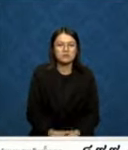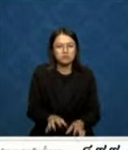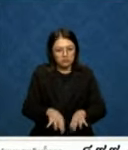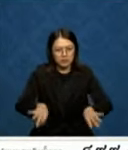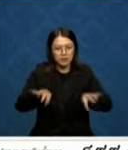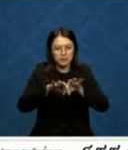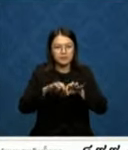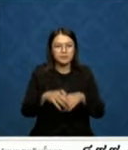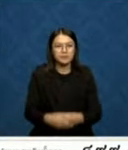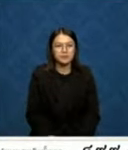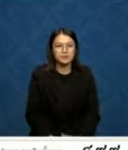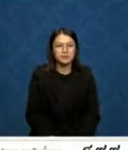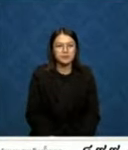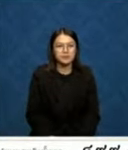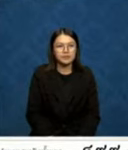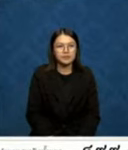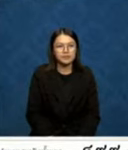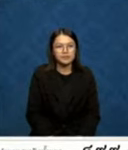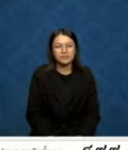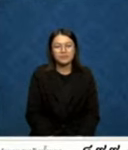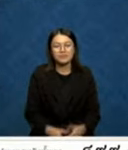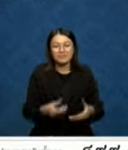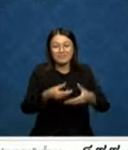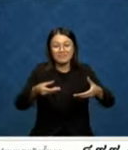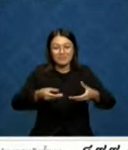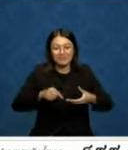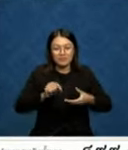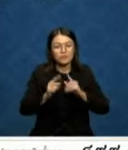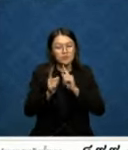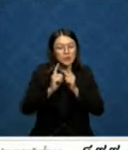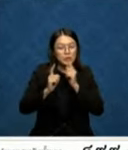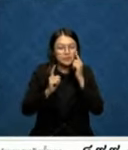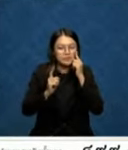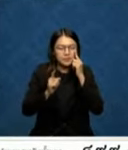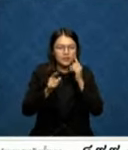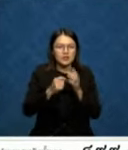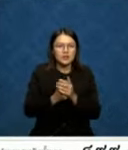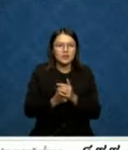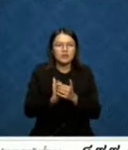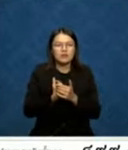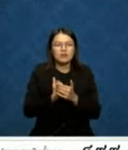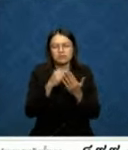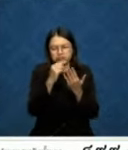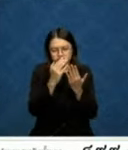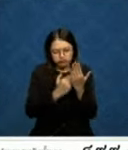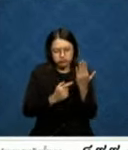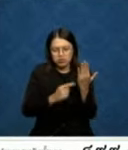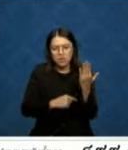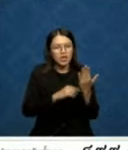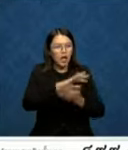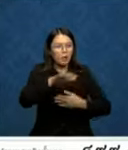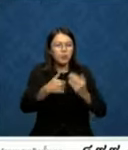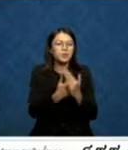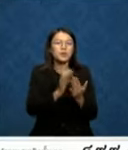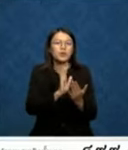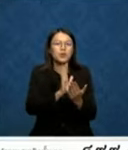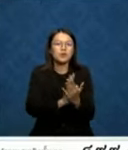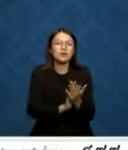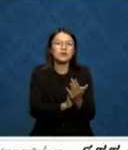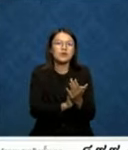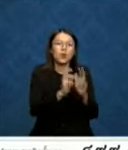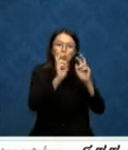นะครับในข้อสังเกตของรายงานนะครับก็มีคุยกันหลายจุดนะครับผมคงไม่ต้องพูดทุกจุดนะครับอาจจะเดี๋ยวถาม